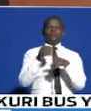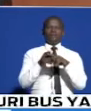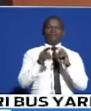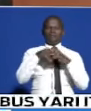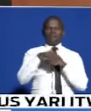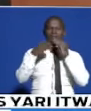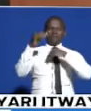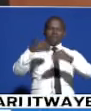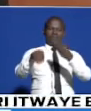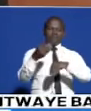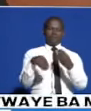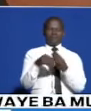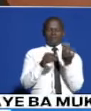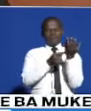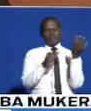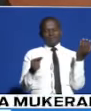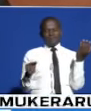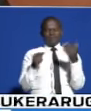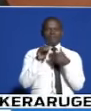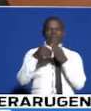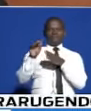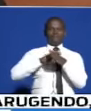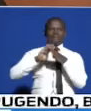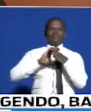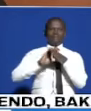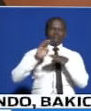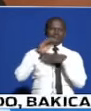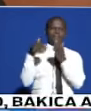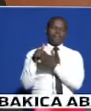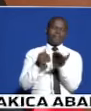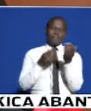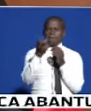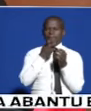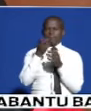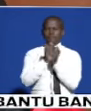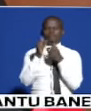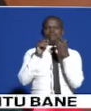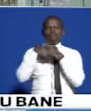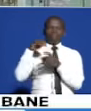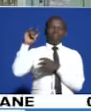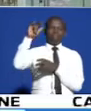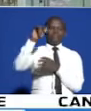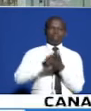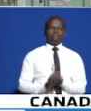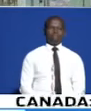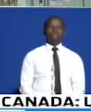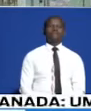haba mu bucuruzi, ikoranabuhanga, ishoramari ndetse no gutwara abantu n'ibintu mu ndege. Kuri Perezida wa Repubulika